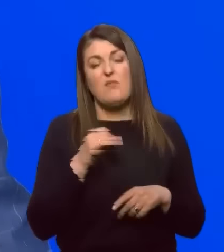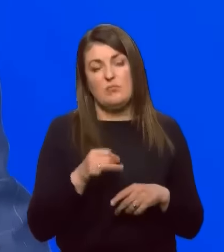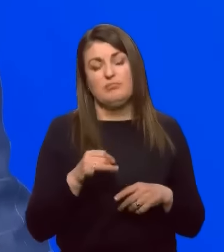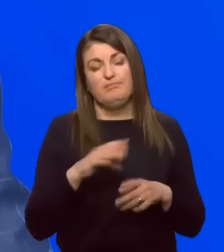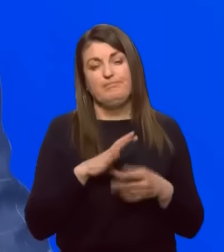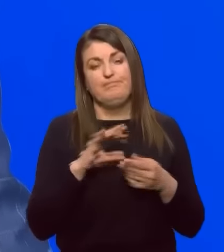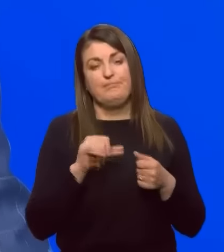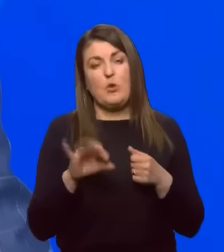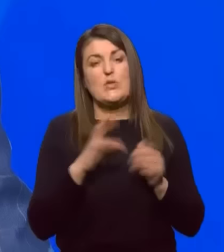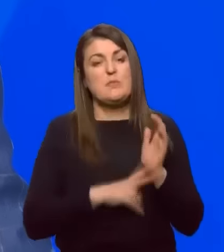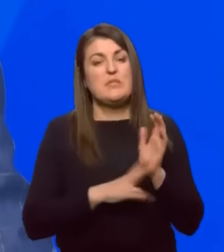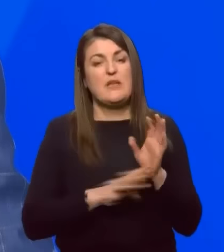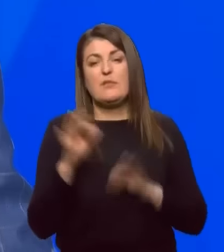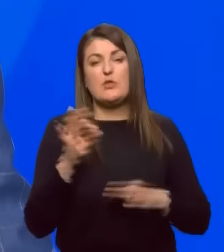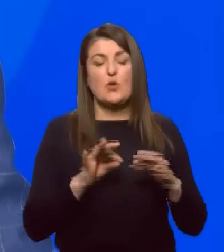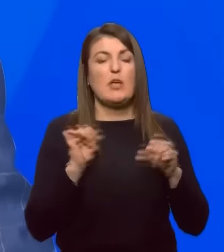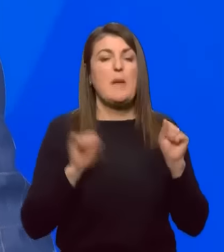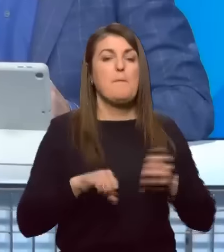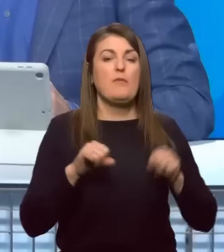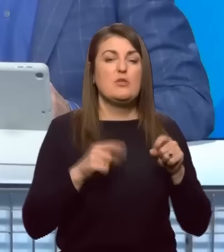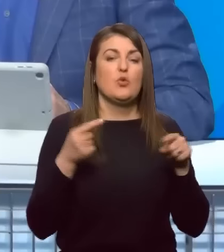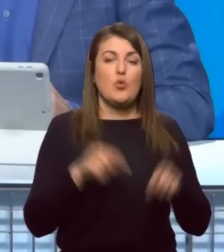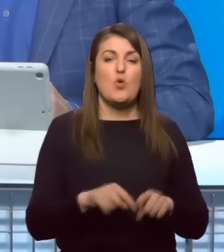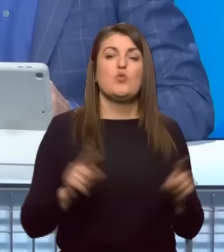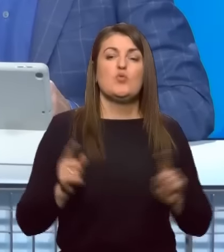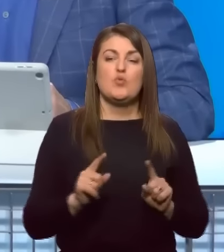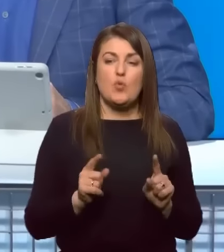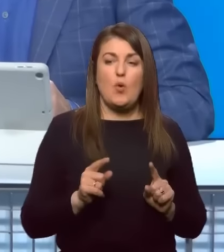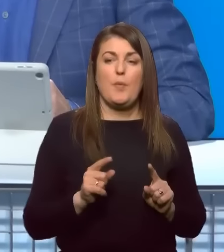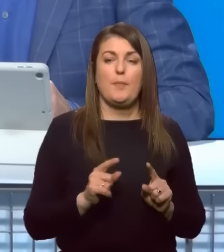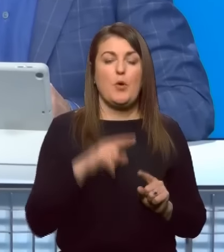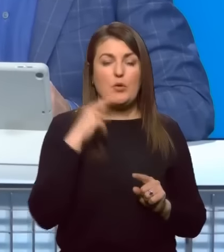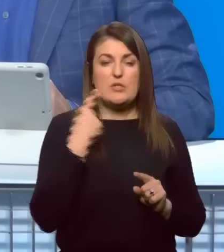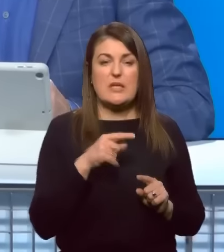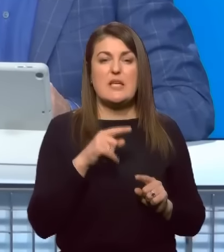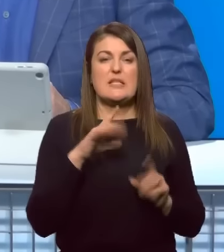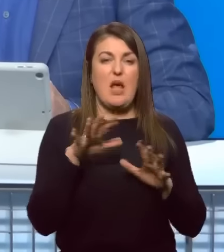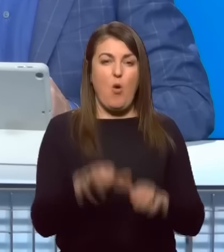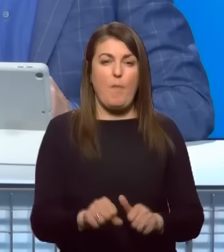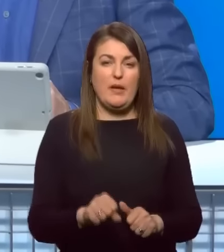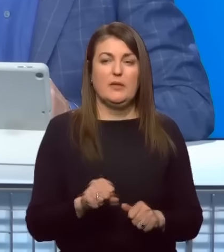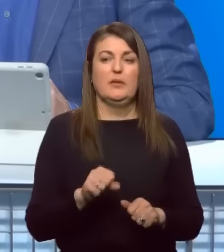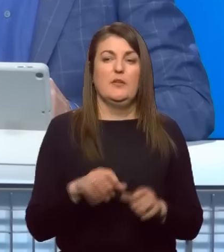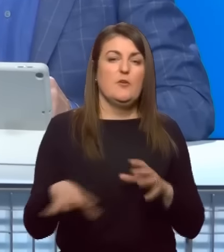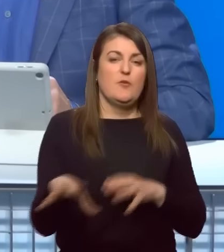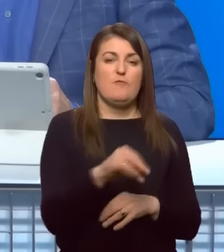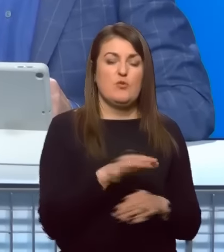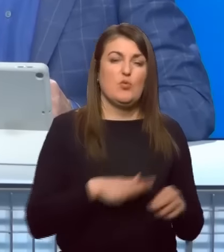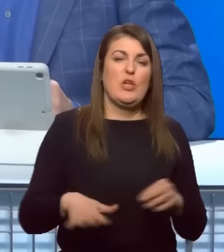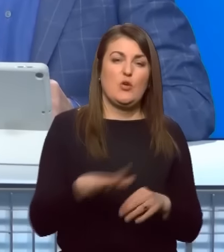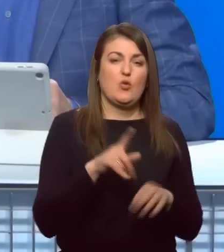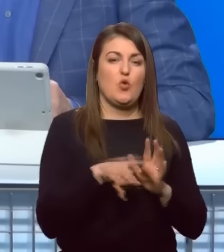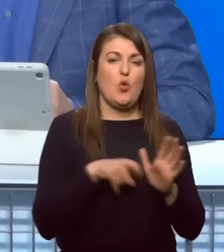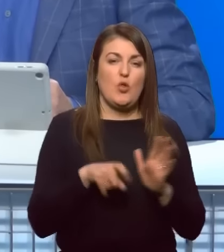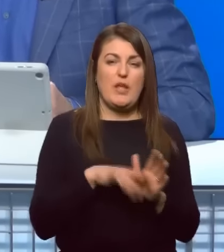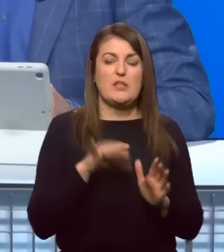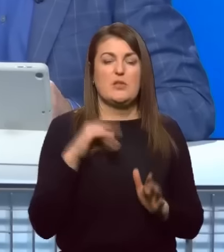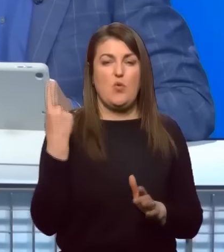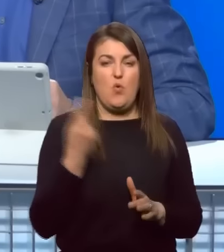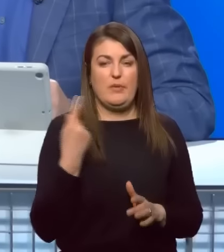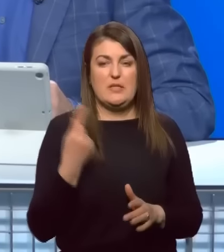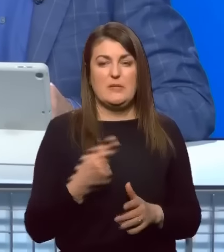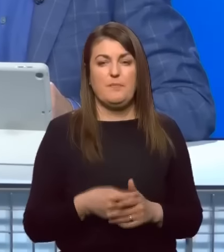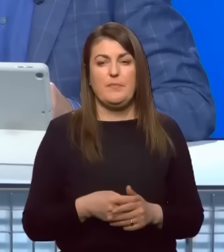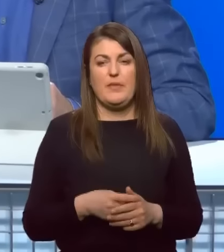про 70% ймовірності того, що росіяни захоплять всю територію Донецької